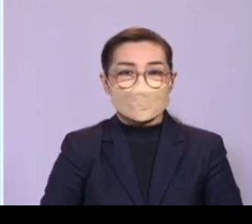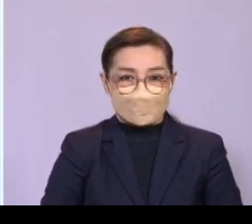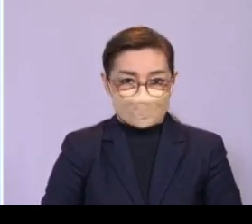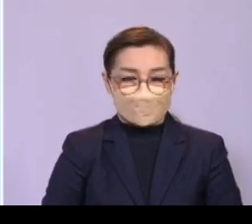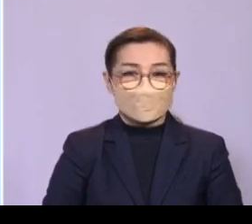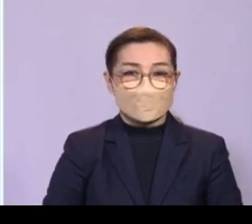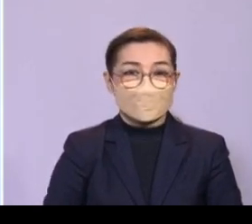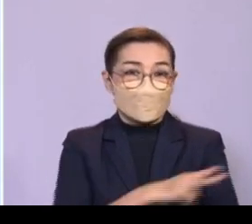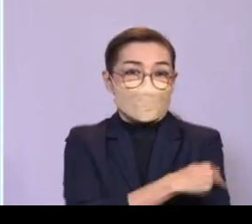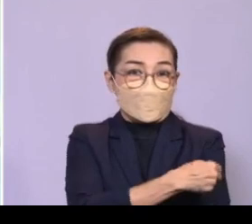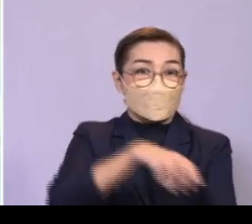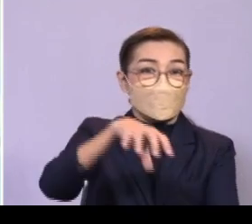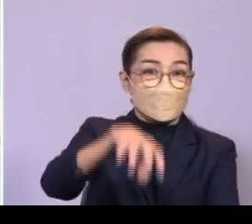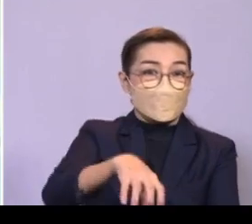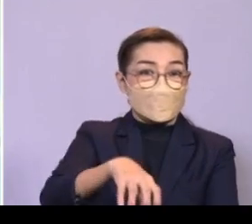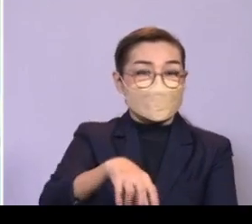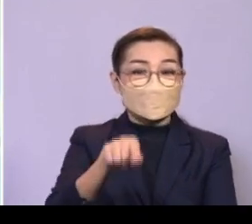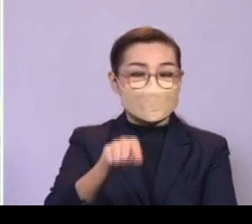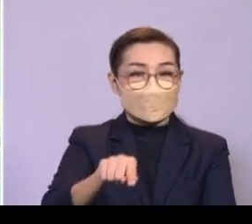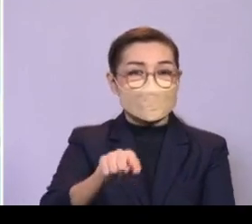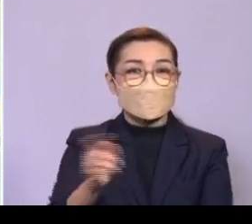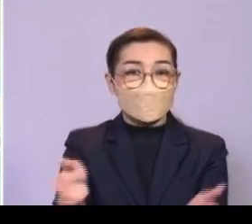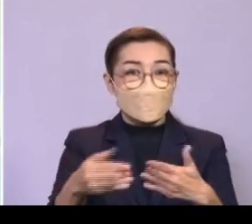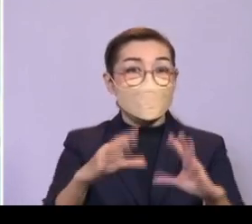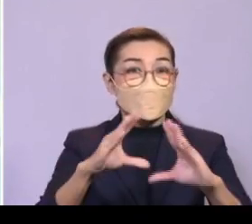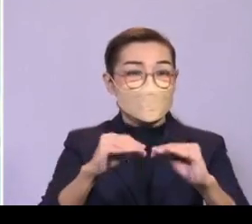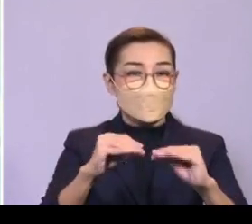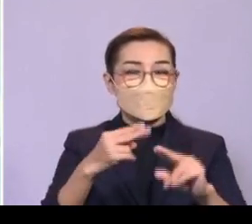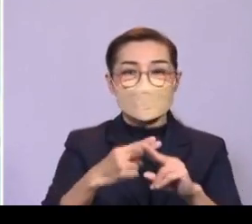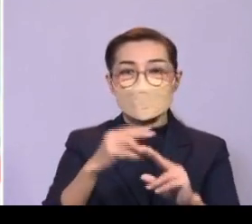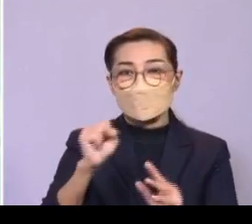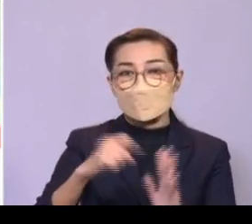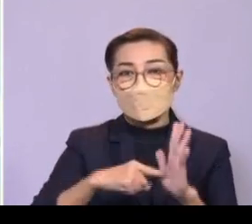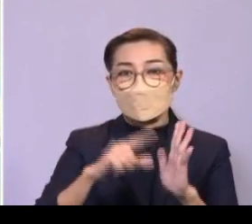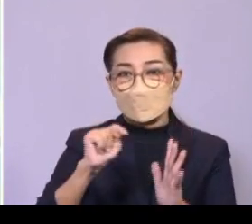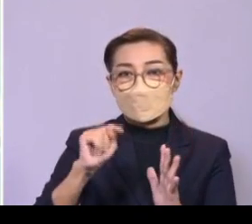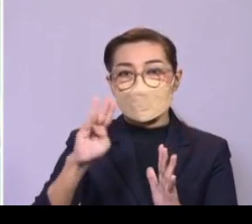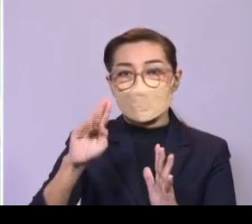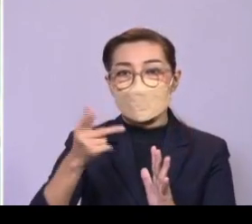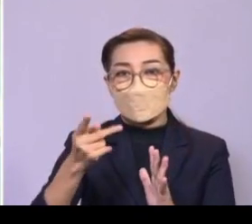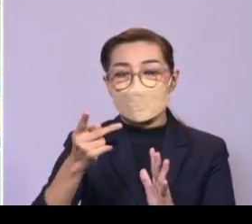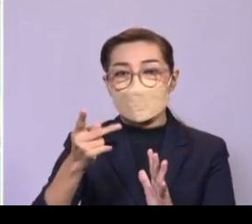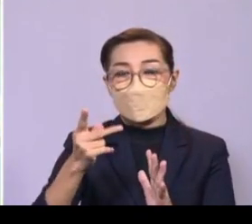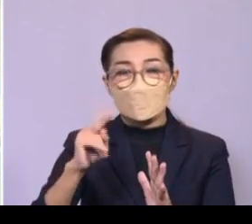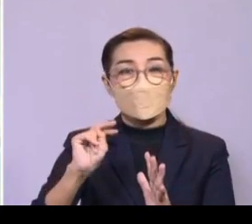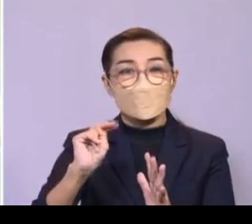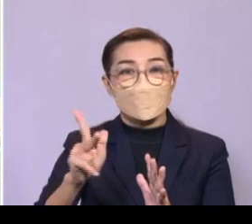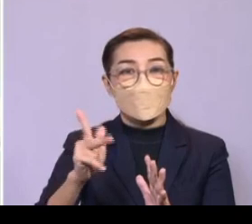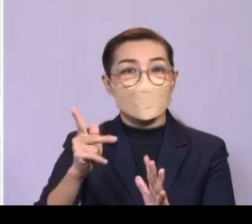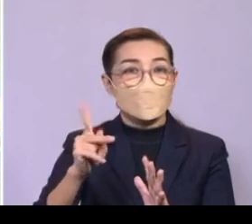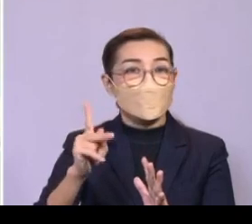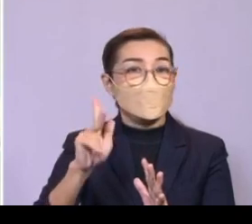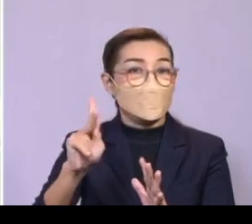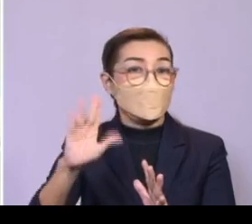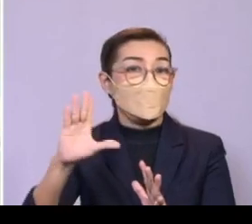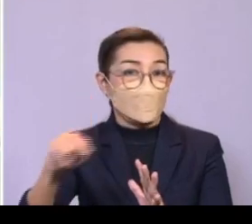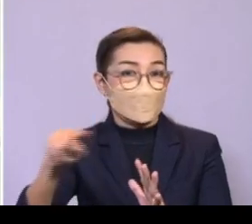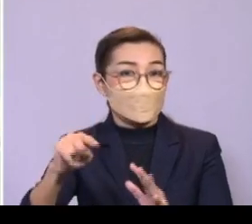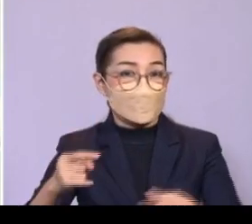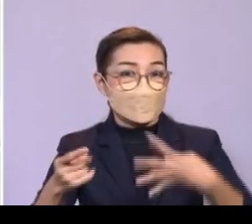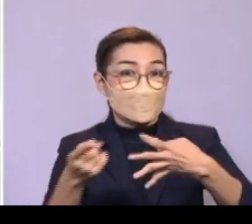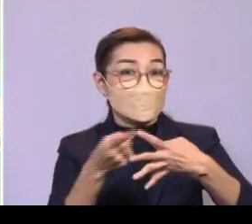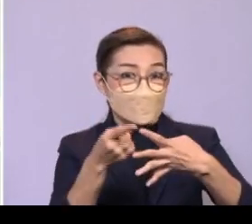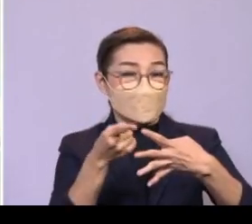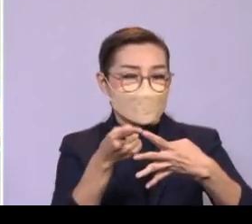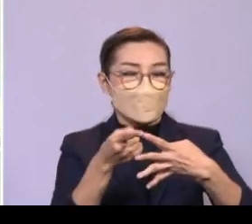ครับโรงพยาบาลหนองบัวลำพูก็เปิดห้องประชุมสตะบงกตนะครับอาคารผู้ป่วยนอกชั้น4สำหรับผู้ที่ต้องการบริจาคเลือดช่วยเหลือผู้รับ